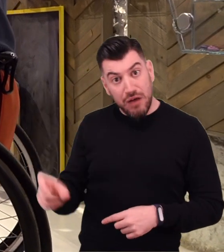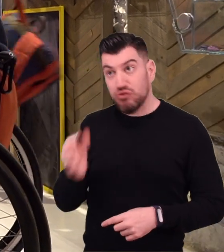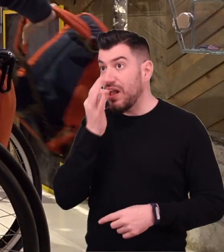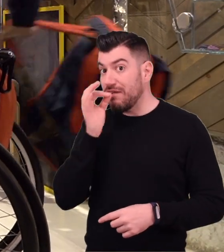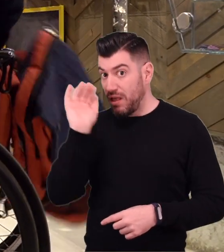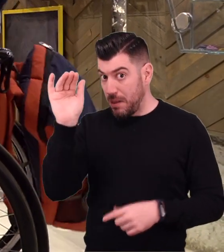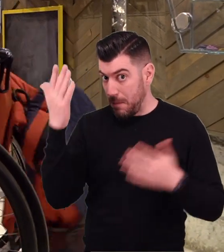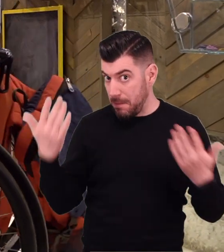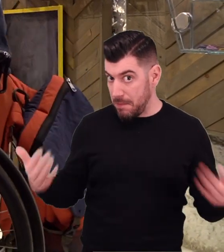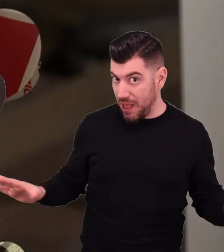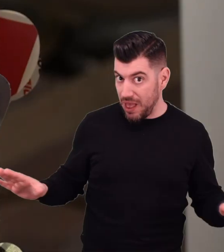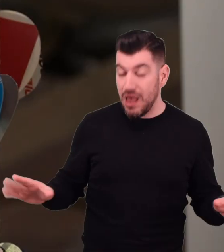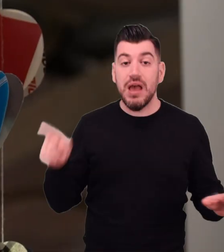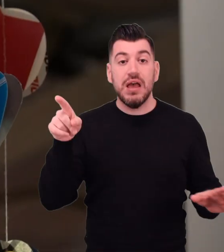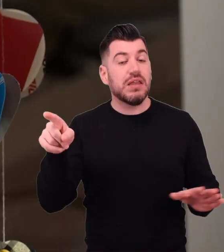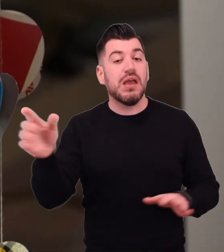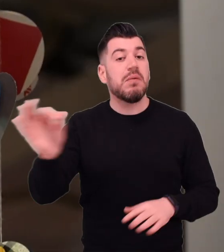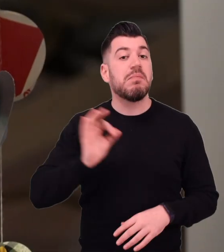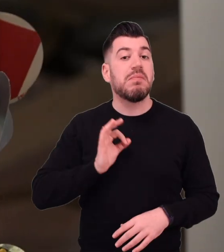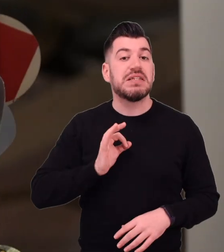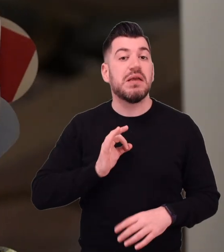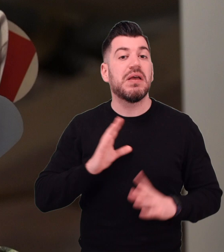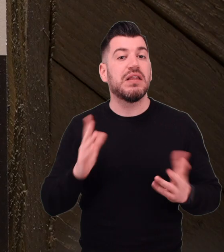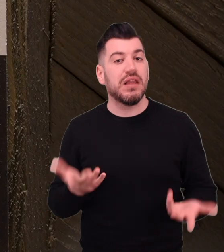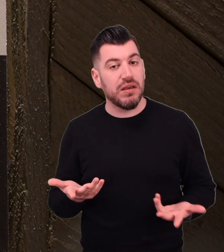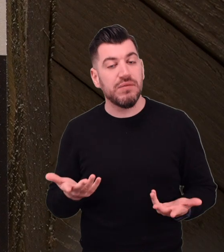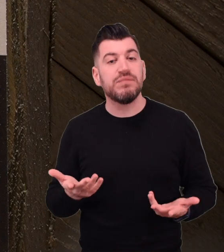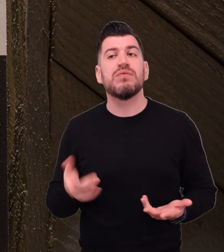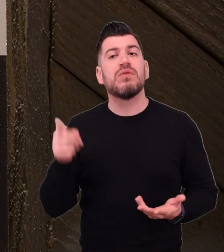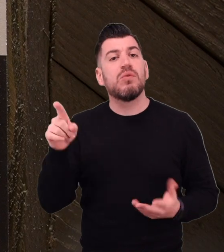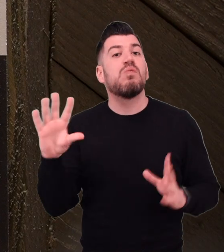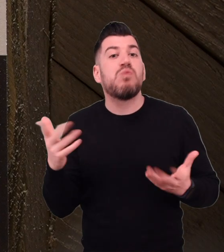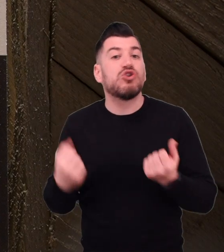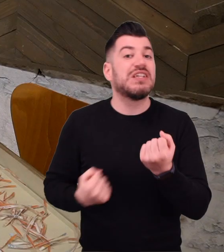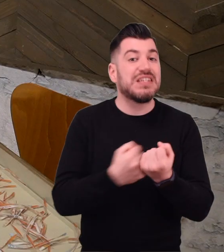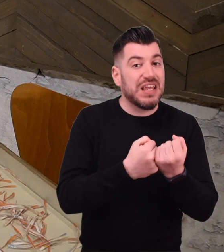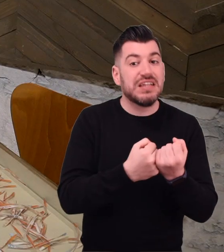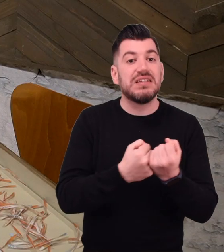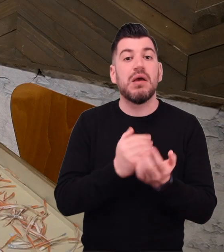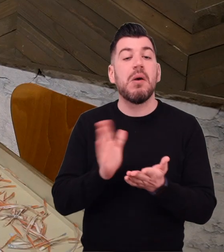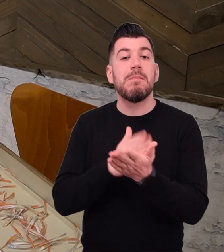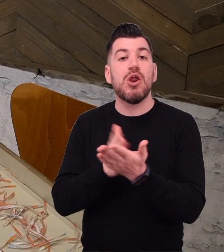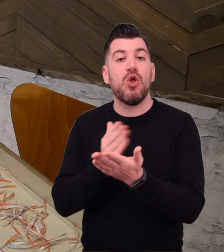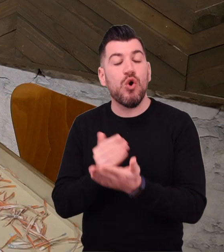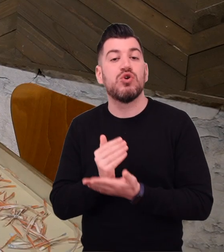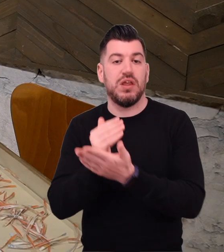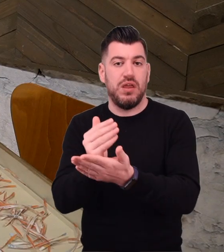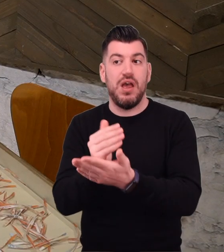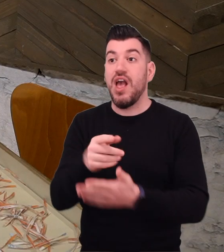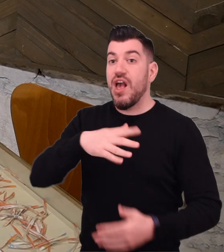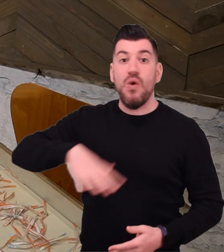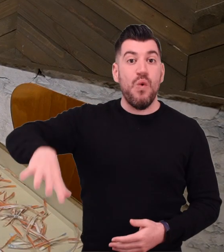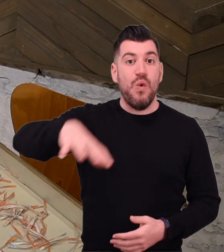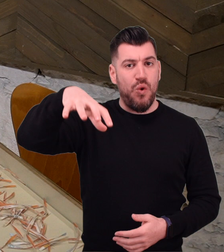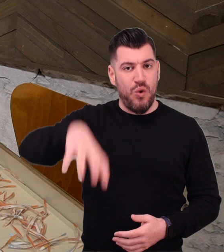και μας μίλησε για τη δική του συνεισφορά στο Σχεδία Home. Η Σχεδία είναι ένας χώρος στον οποίο νιώθω πολύ περήφανος που έχω